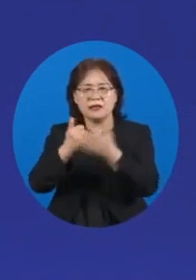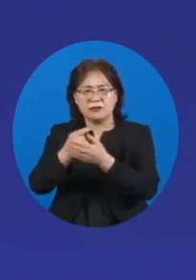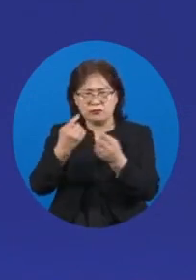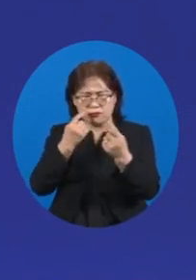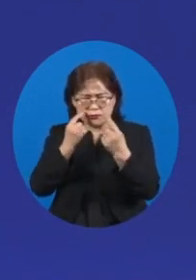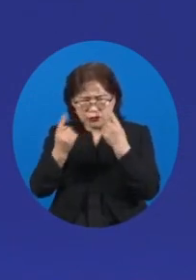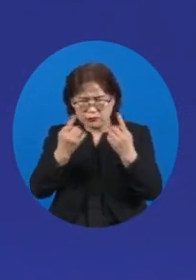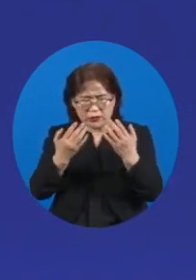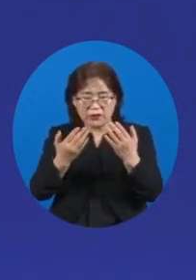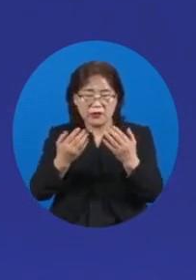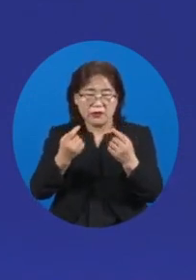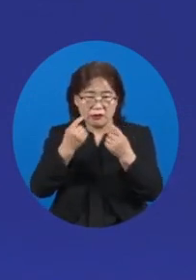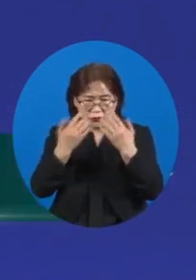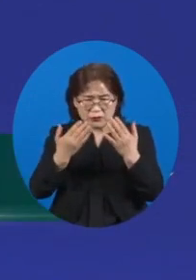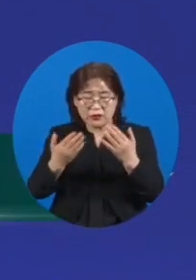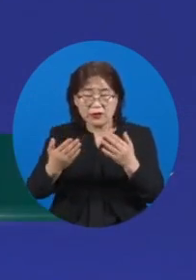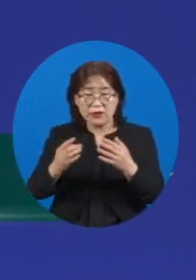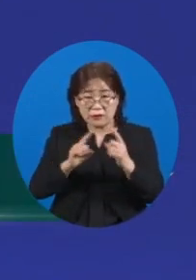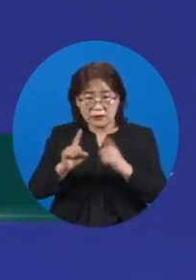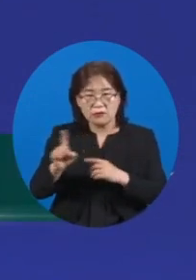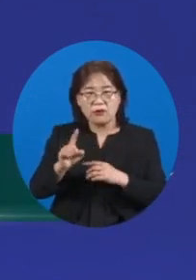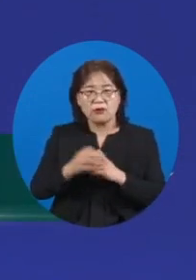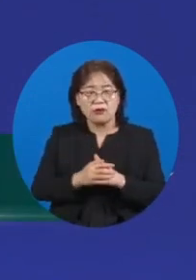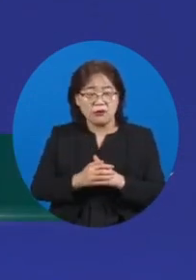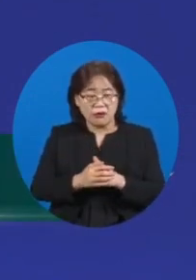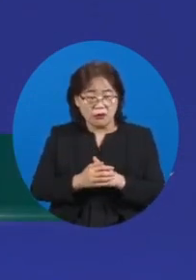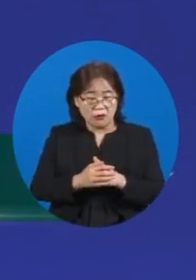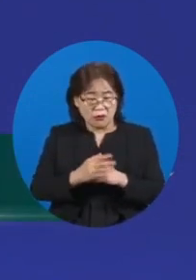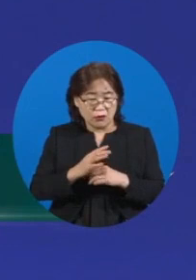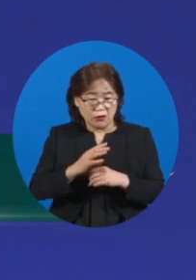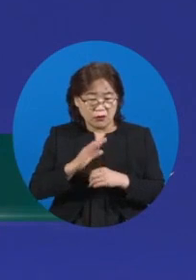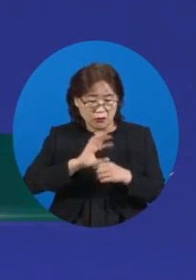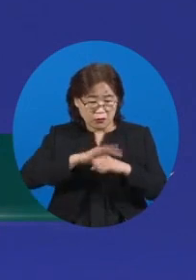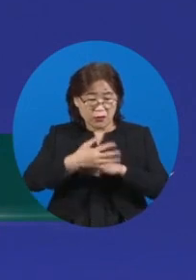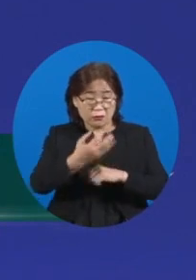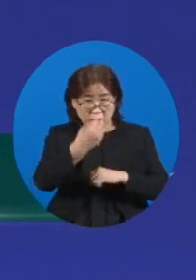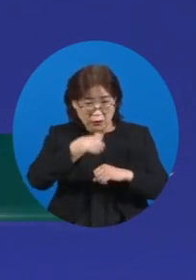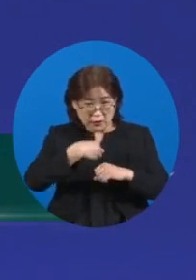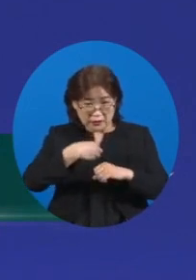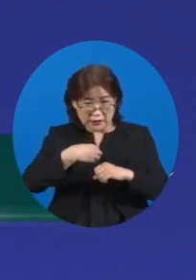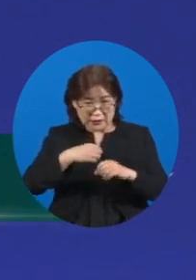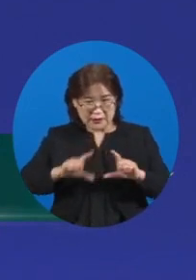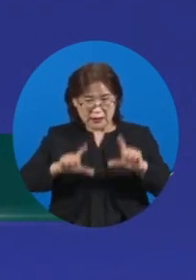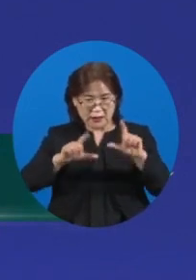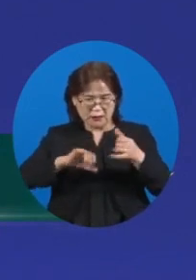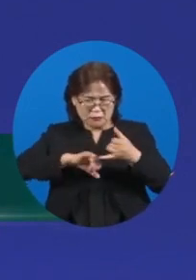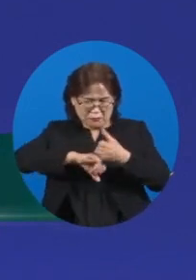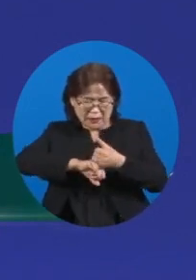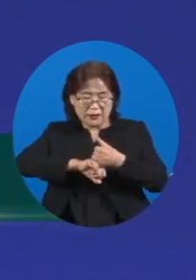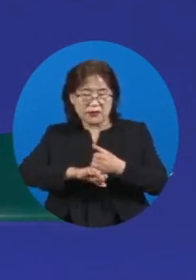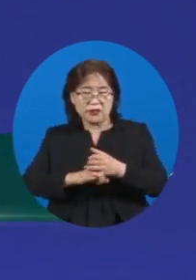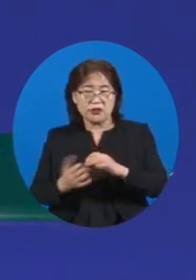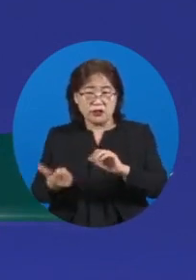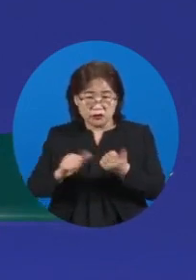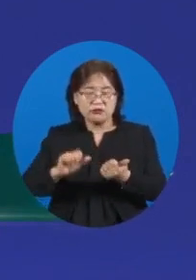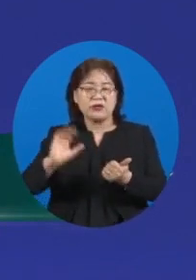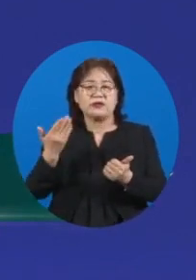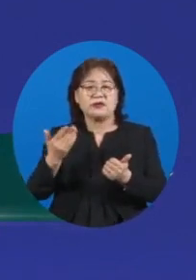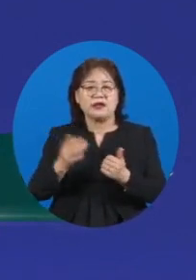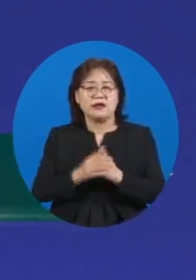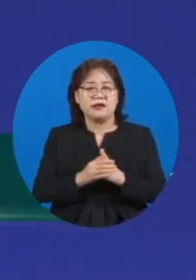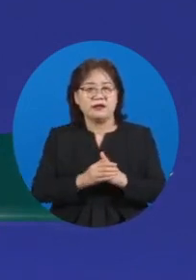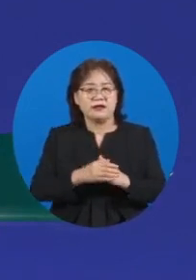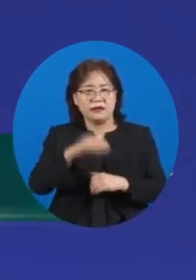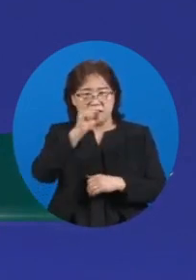말씀하셨잖아요 내가 먹는 날에는 반드시 어떻게 아니라 축은 이라 이 설악을 알게 하는 나무의